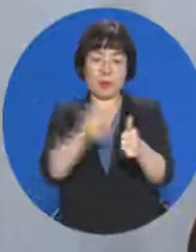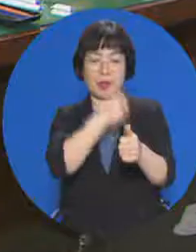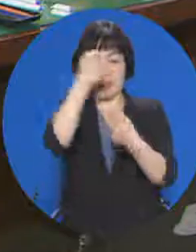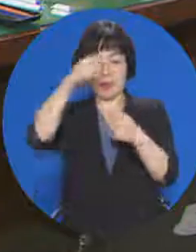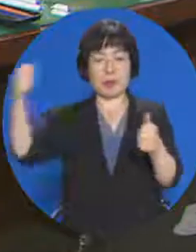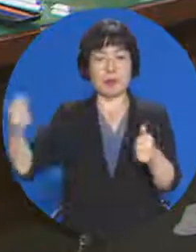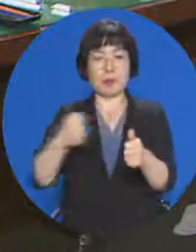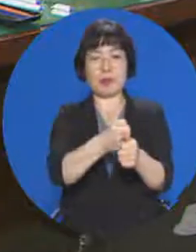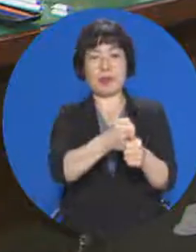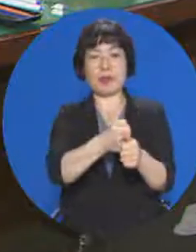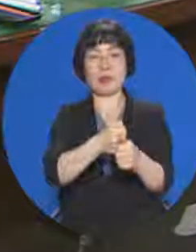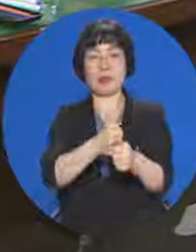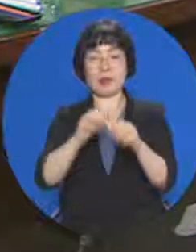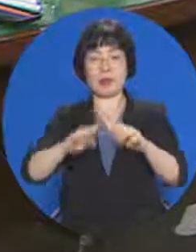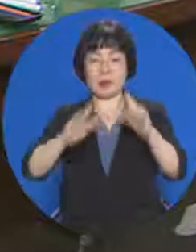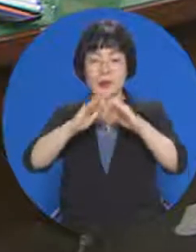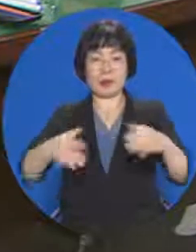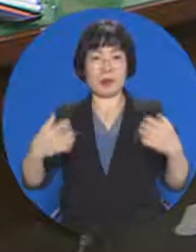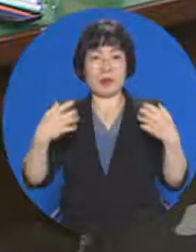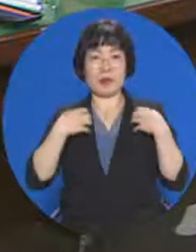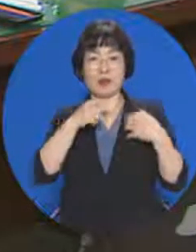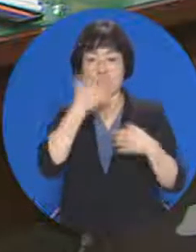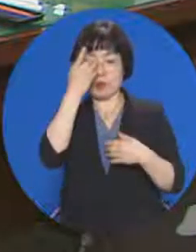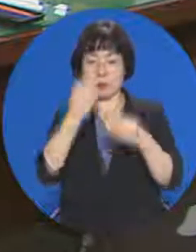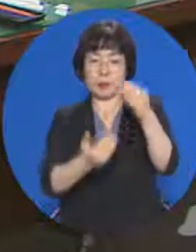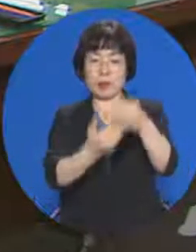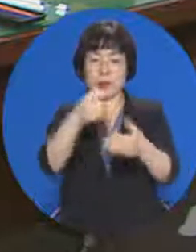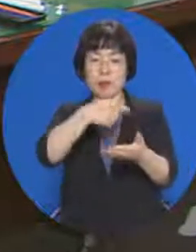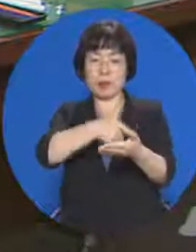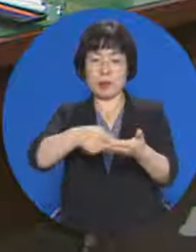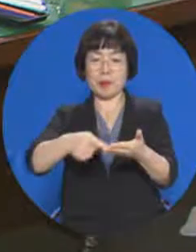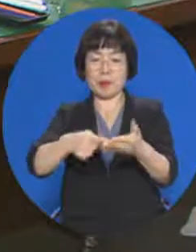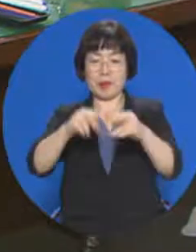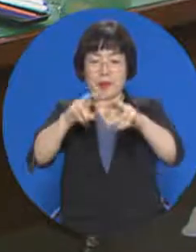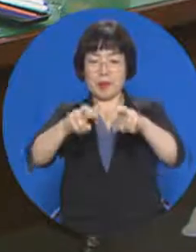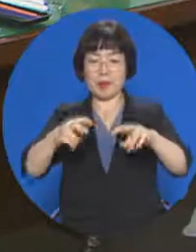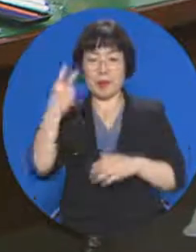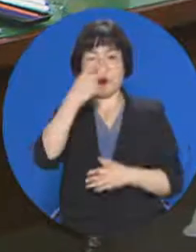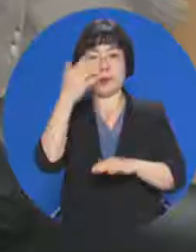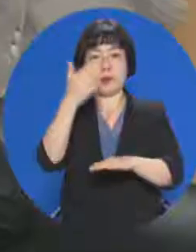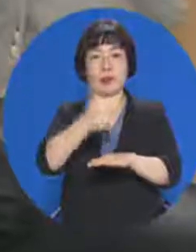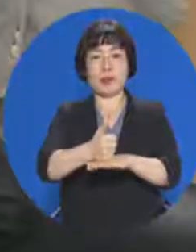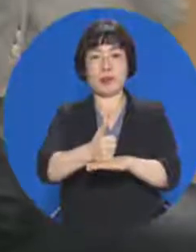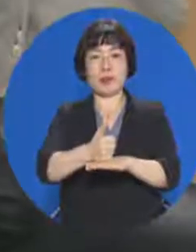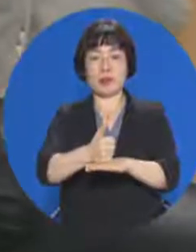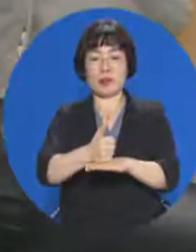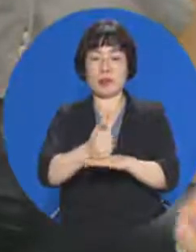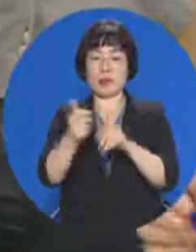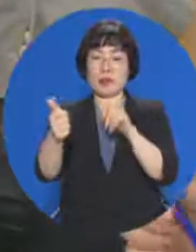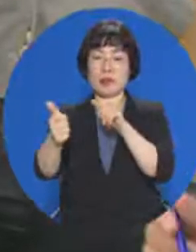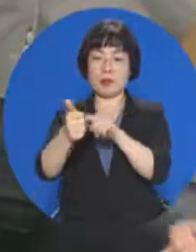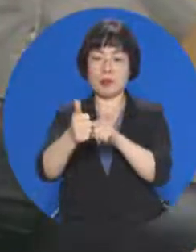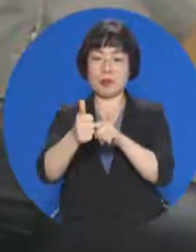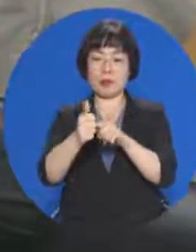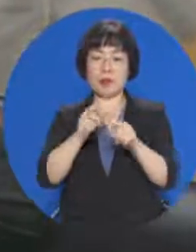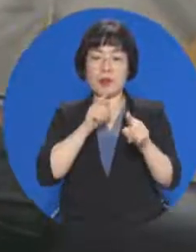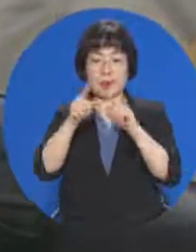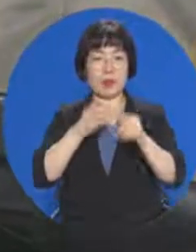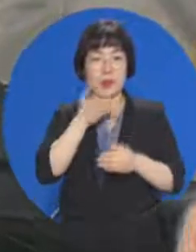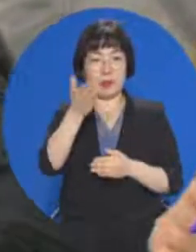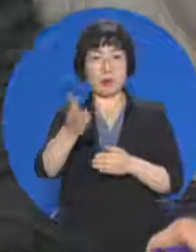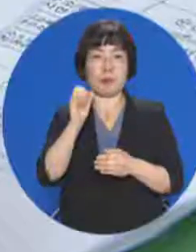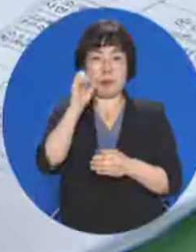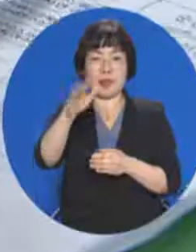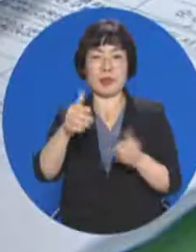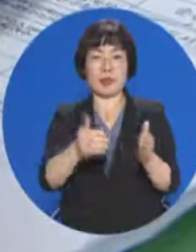붙다가. 올해 전라남도가 여순 사건 피해 실태 자체 조사를 시작하자 마병옥 씨는 증언을 해주겠다고